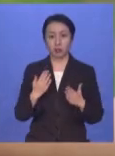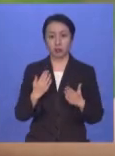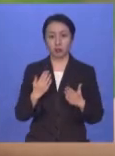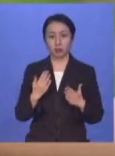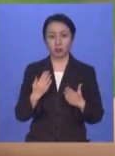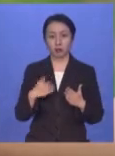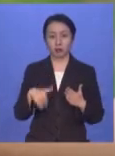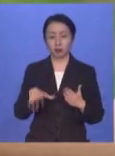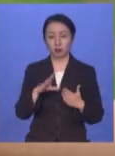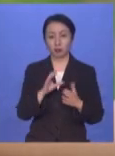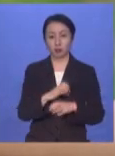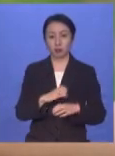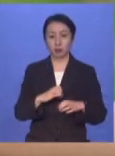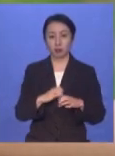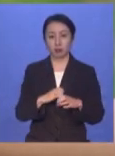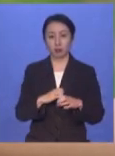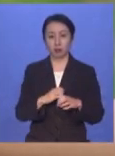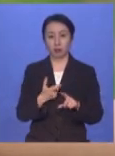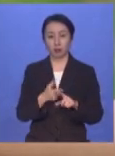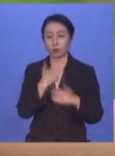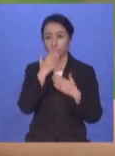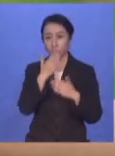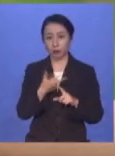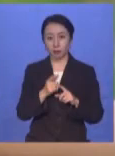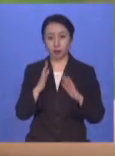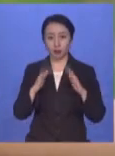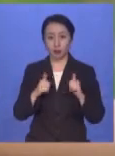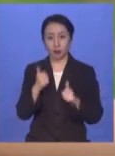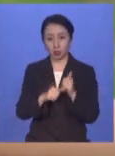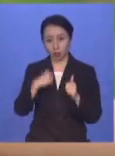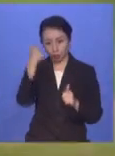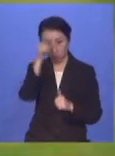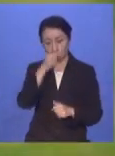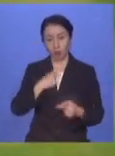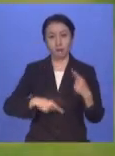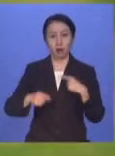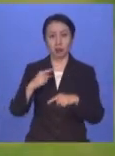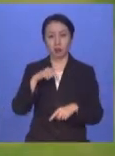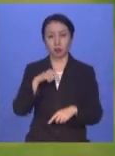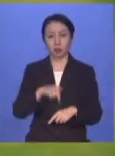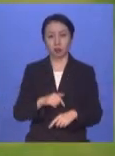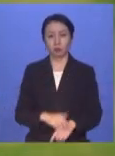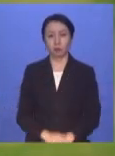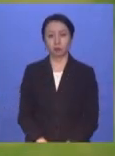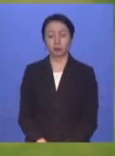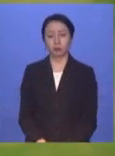всего происходящего, я очень полюбила этот лагерь и каждый год возвращаюсь сюда.